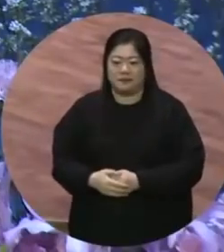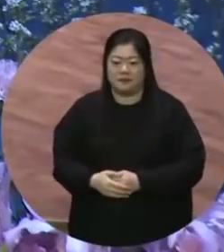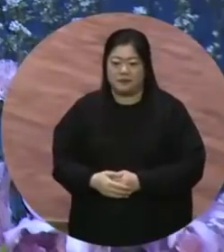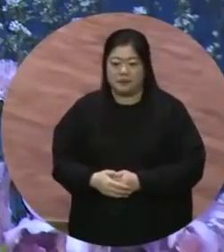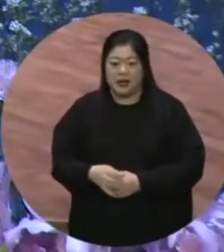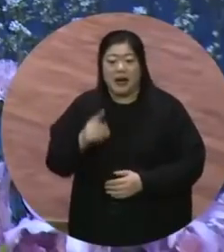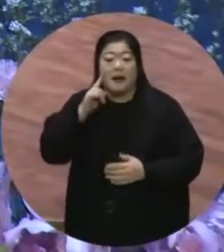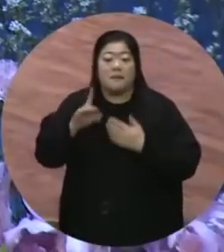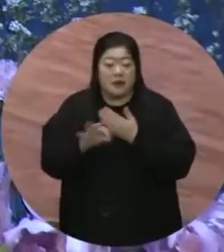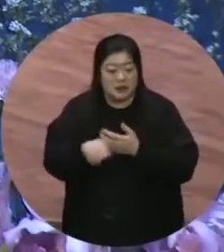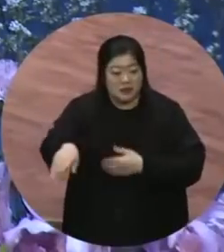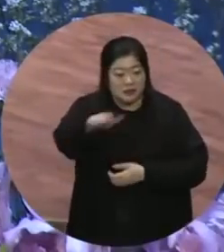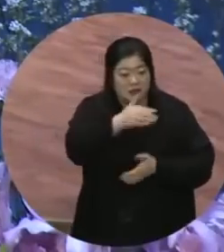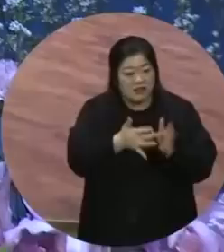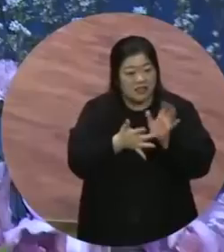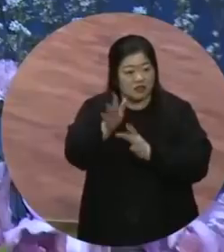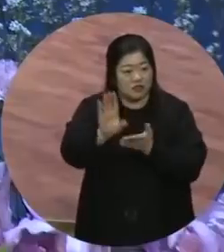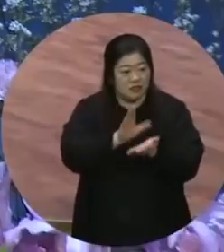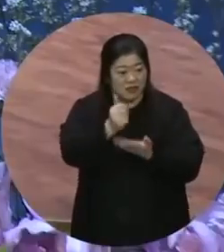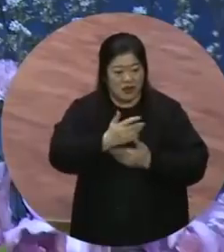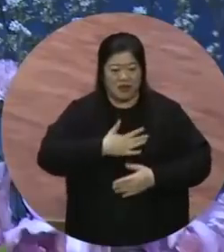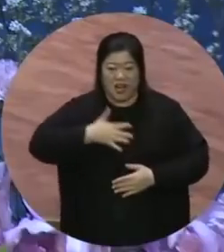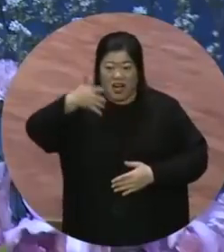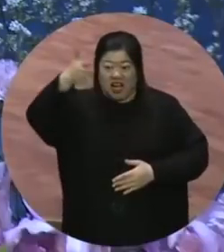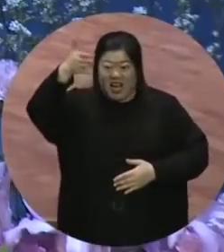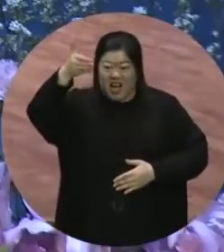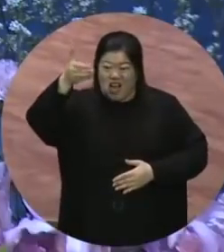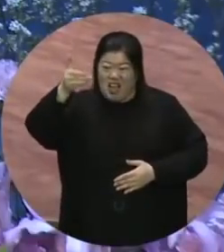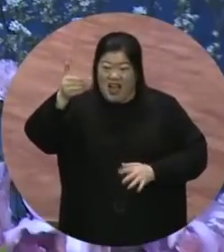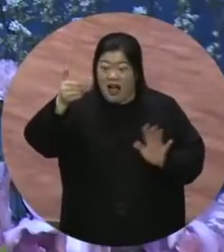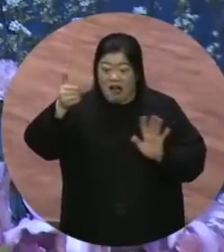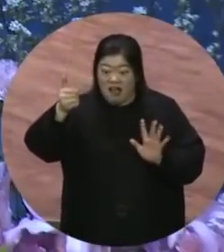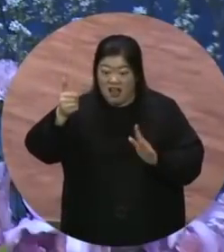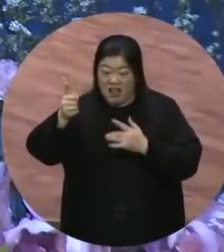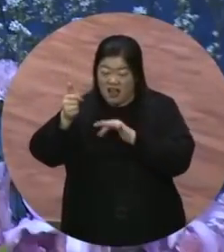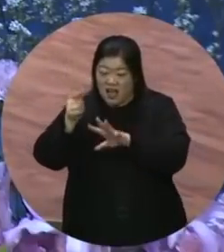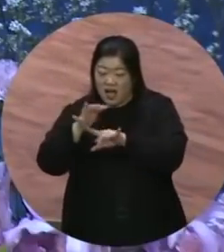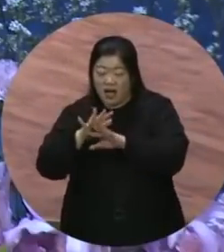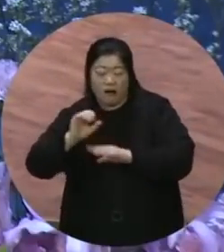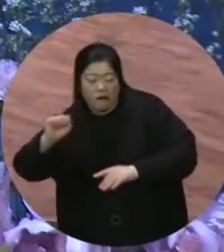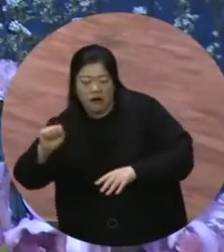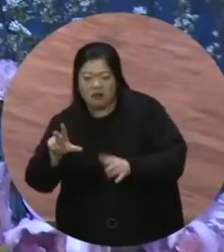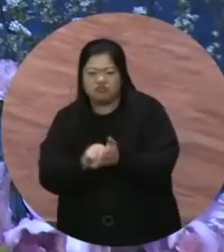되지 않으면 자꾸 문제 잡히게 돼 있어요.